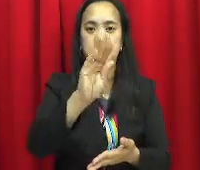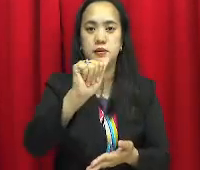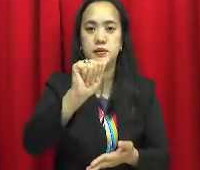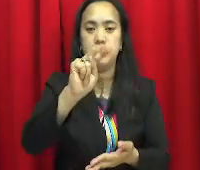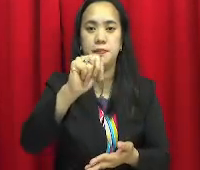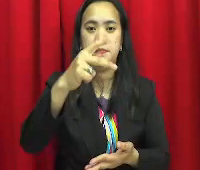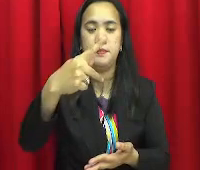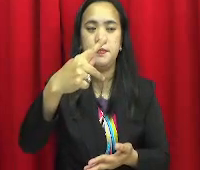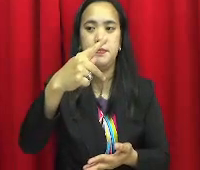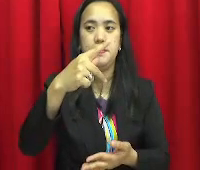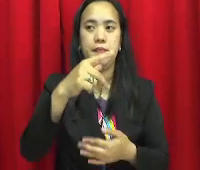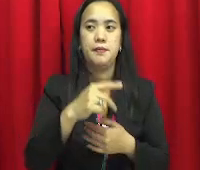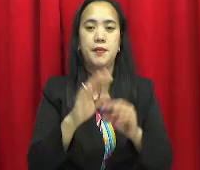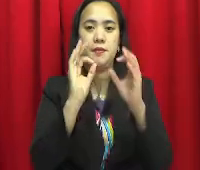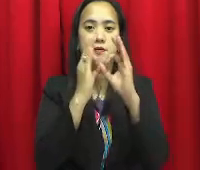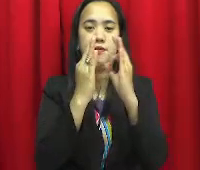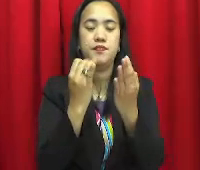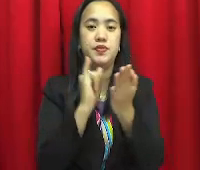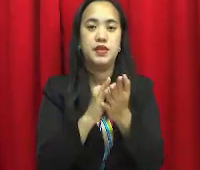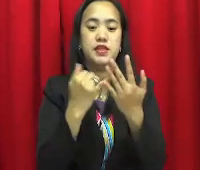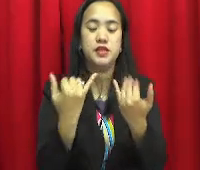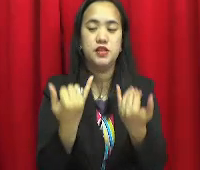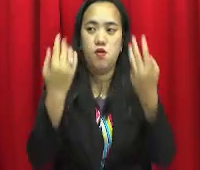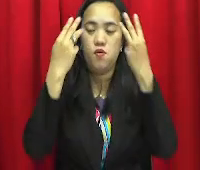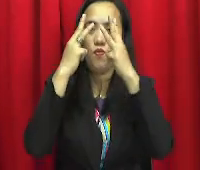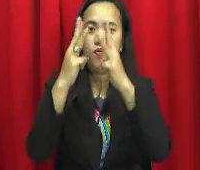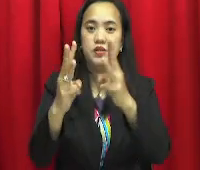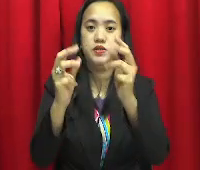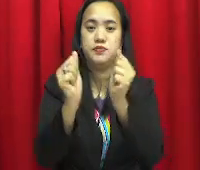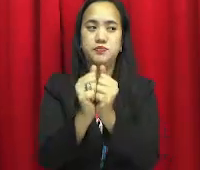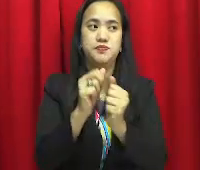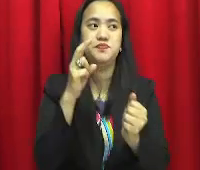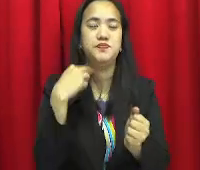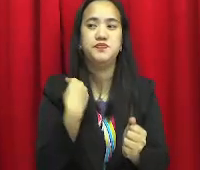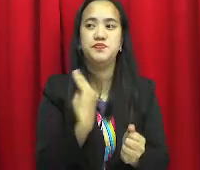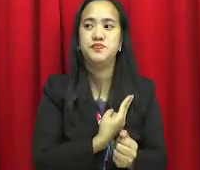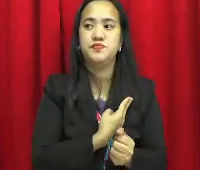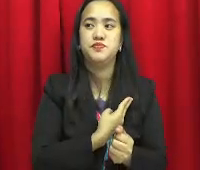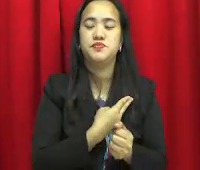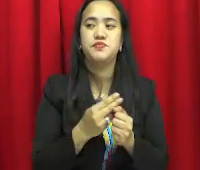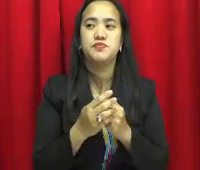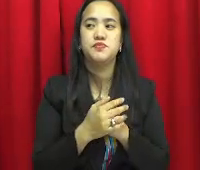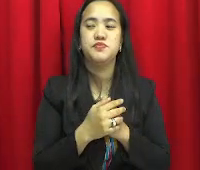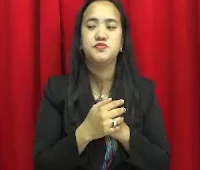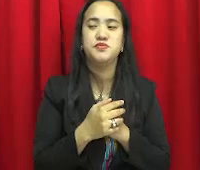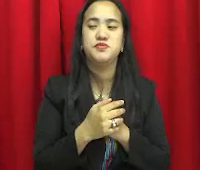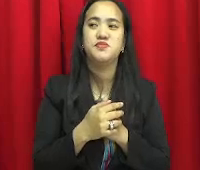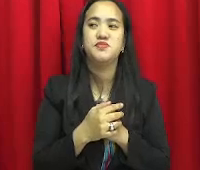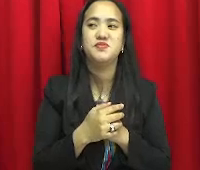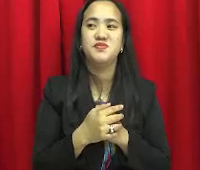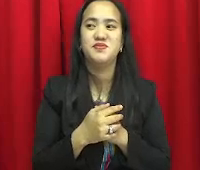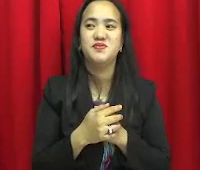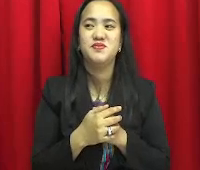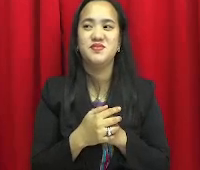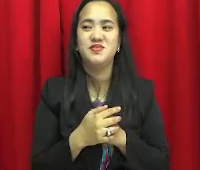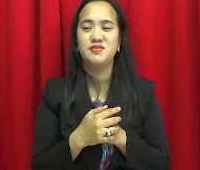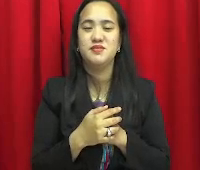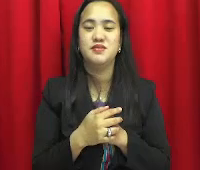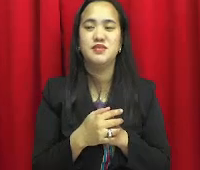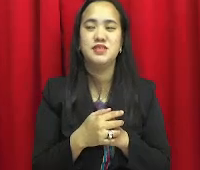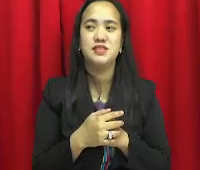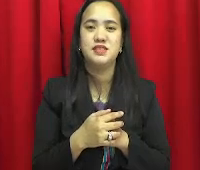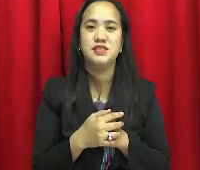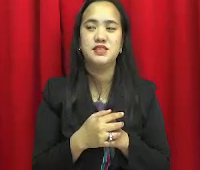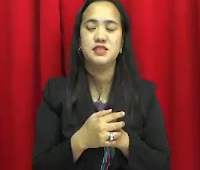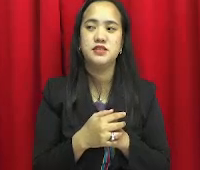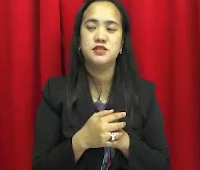kong asawa na nanonood dyan ngayon. Oh. At nanonood sila? Alam ko, sir. Kasi yeah. Sabi ko sa kanya,